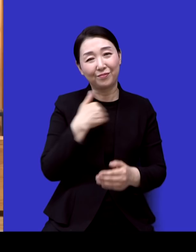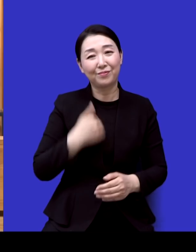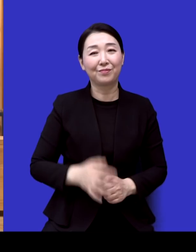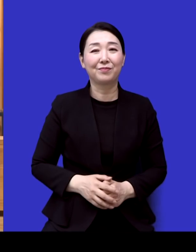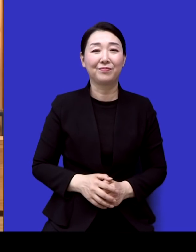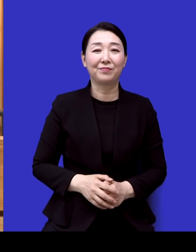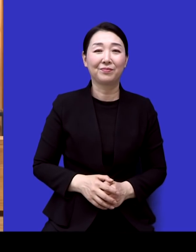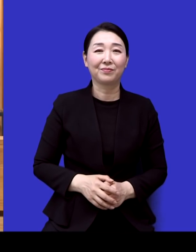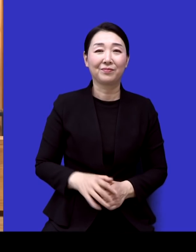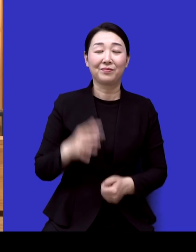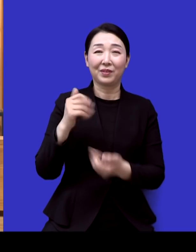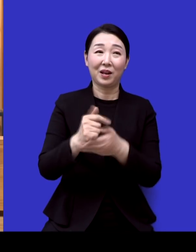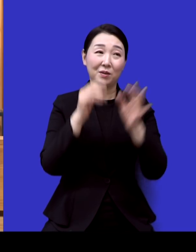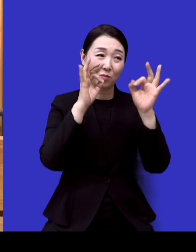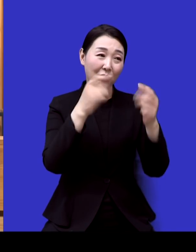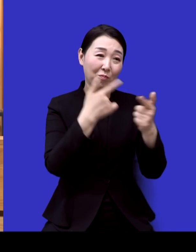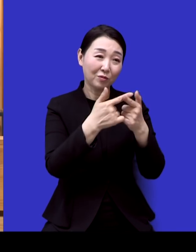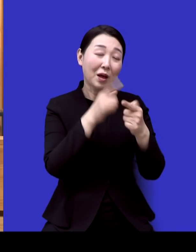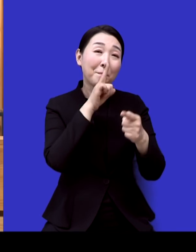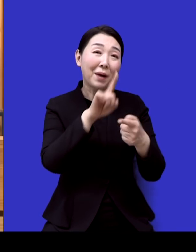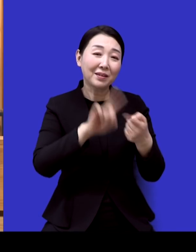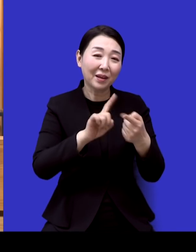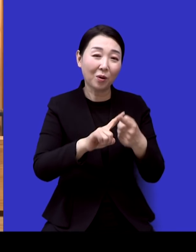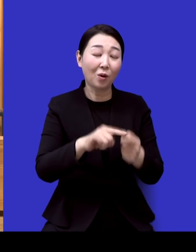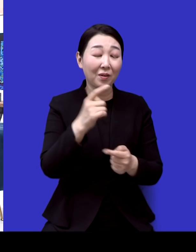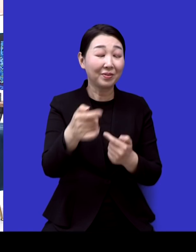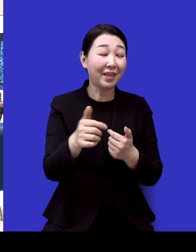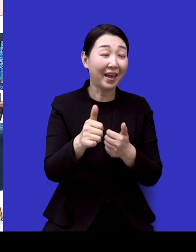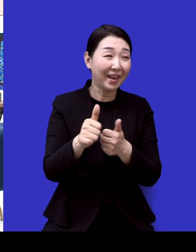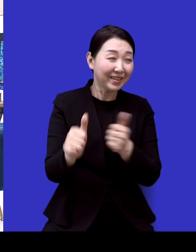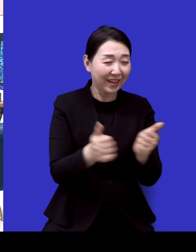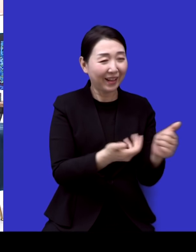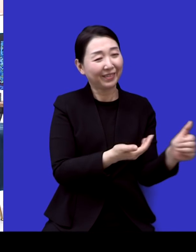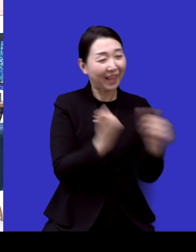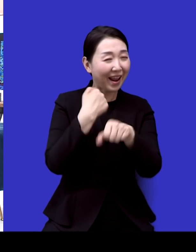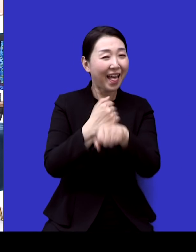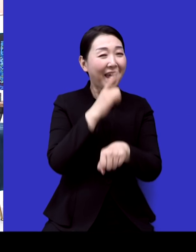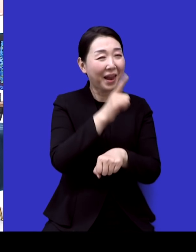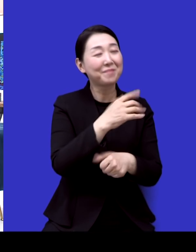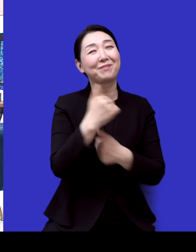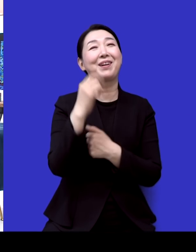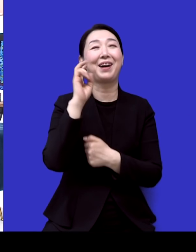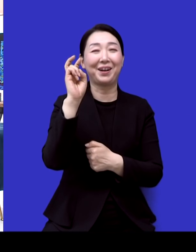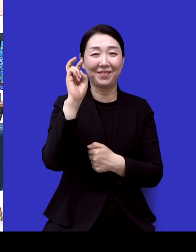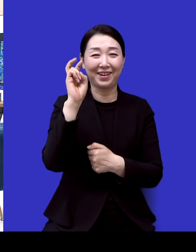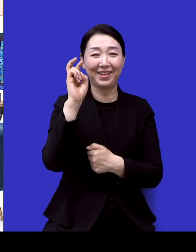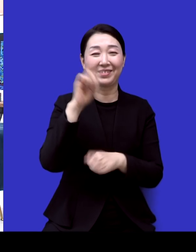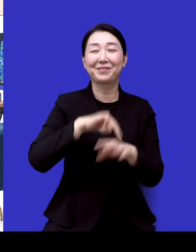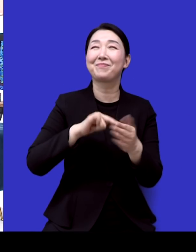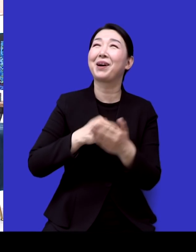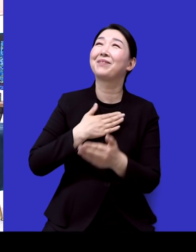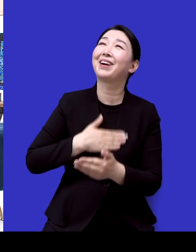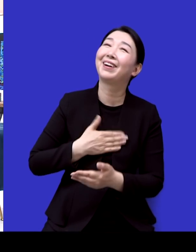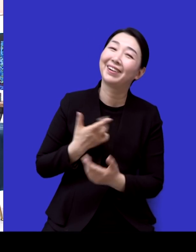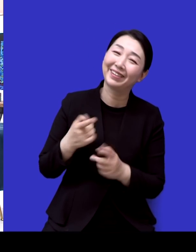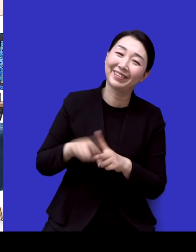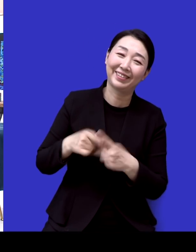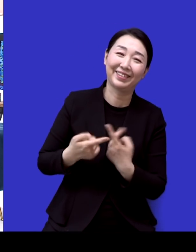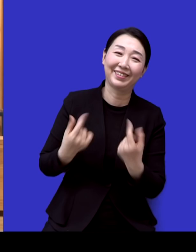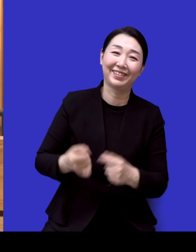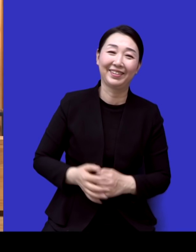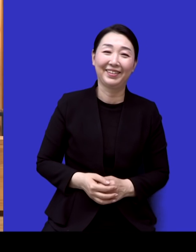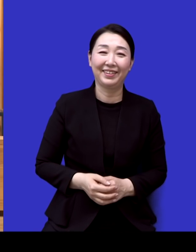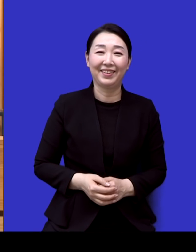얼마나 그 부산 사투리로 내 길을 따르라 하시면서 불렀을 그 마음이 어떤 마음인지 저도 이해가 됐을 것 같아서